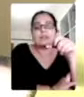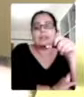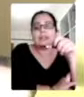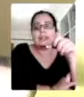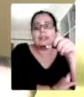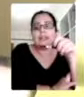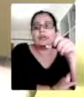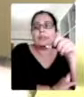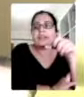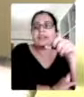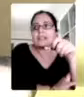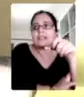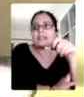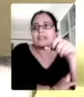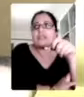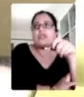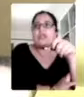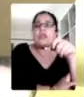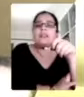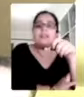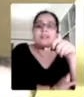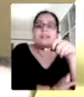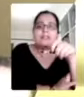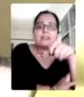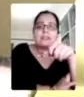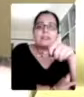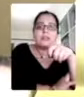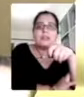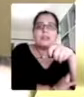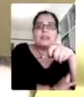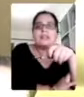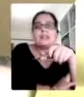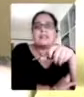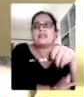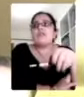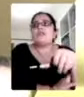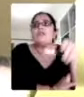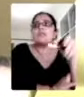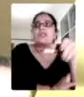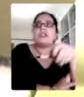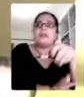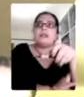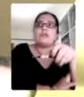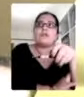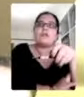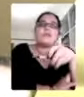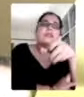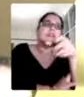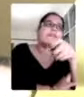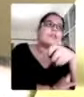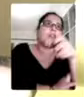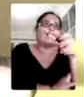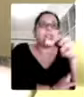yazmıştım grupta. O 5 taneyi de sevdiğim için önden hazırlığını yapıyorum. Siz onunla da uğraşamam